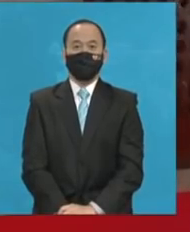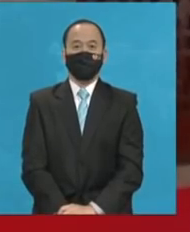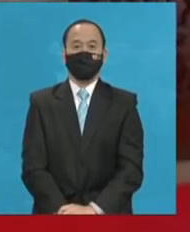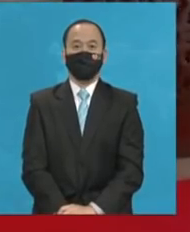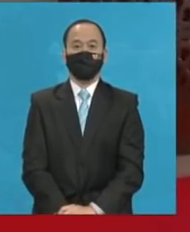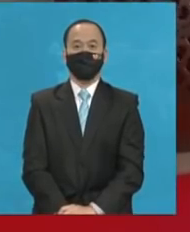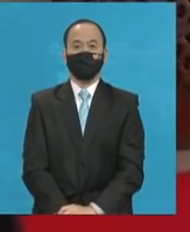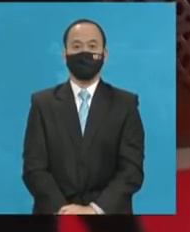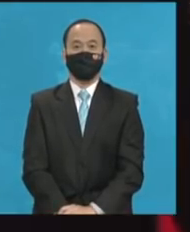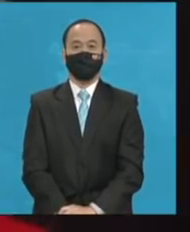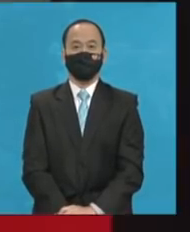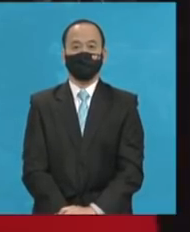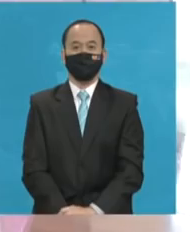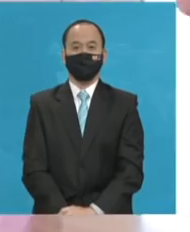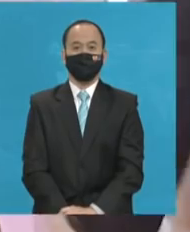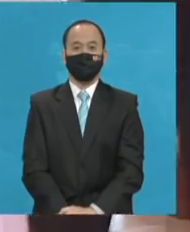hai hai